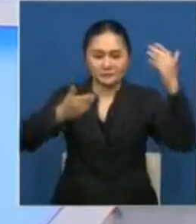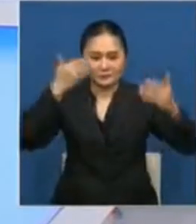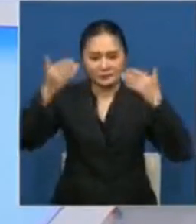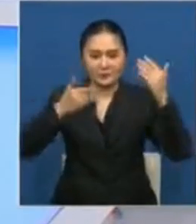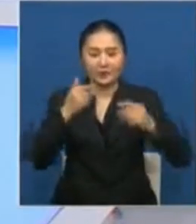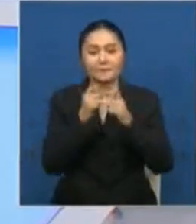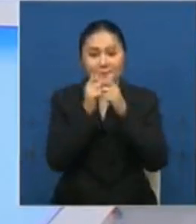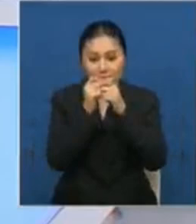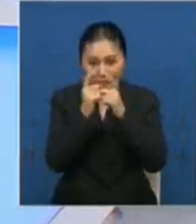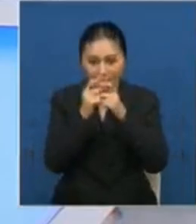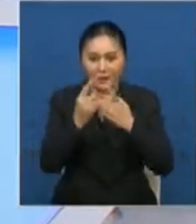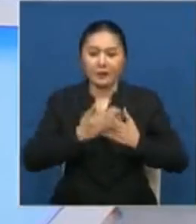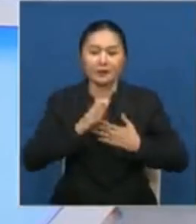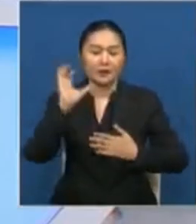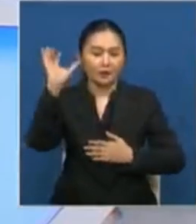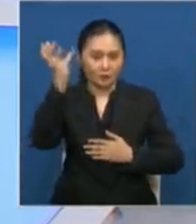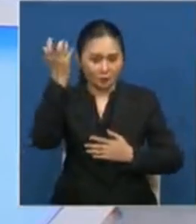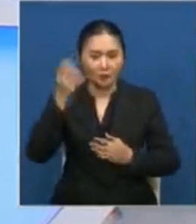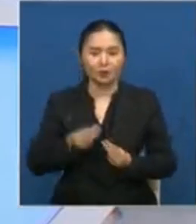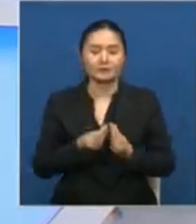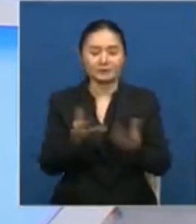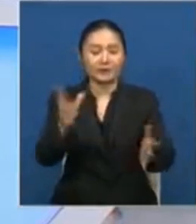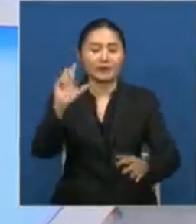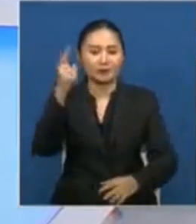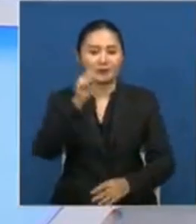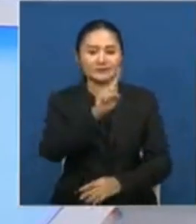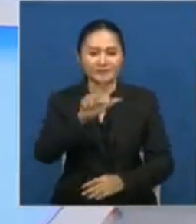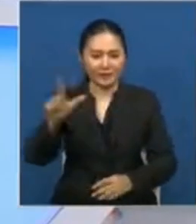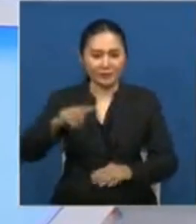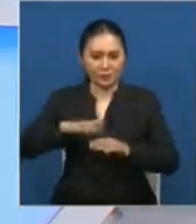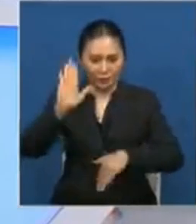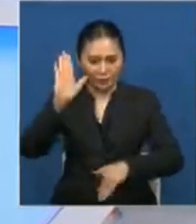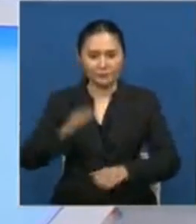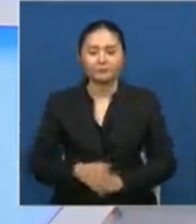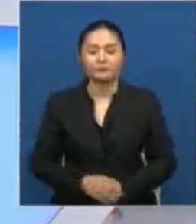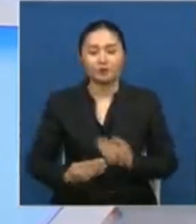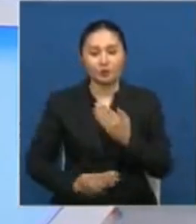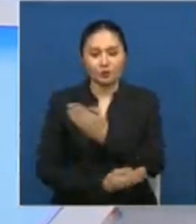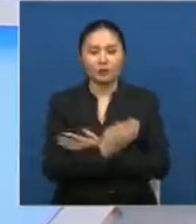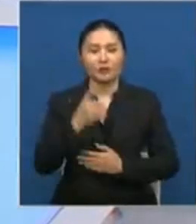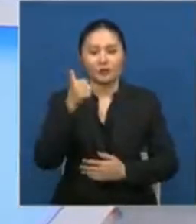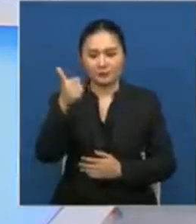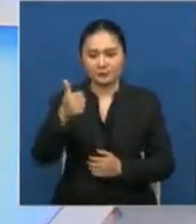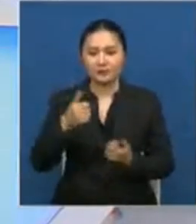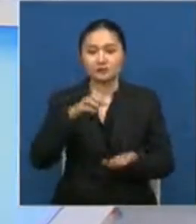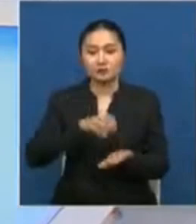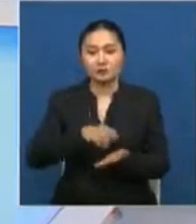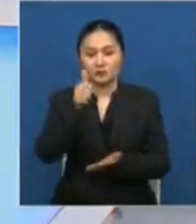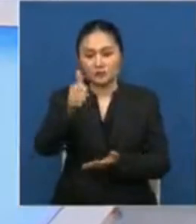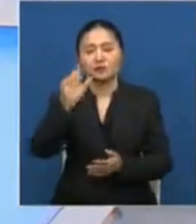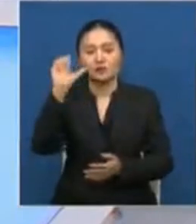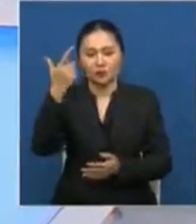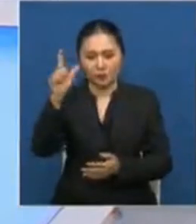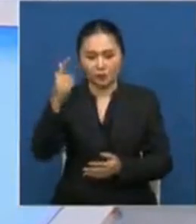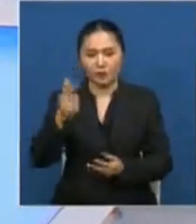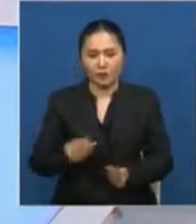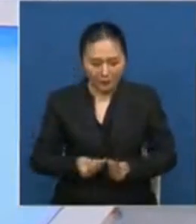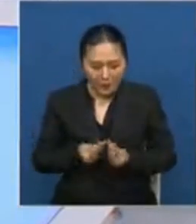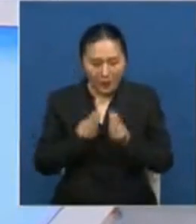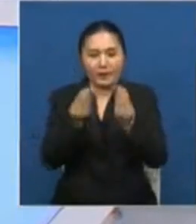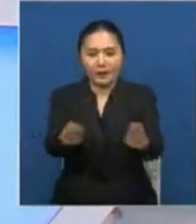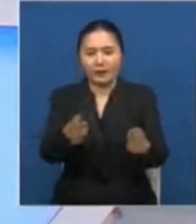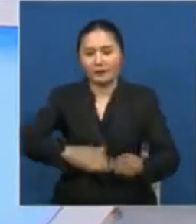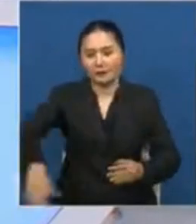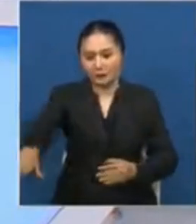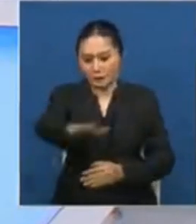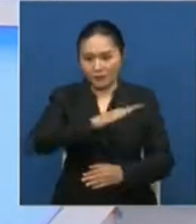าม่ารักโลกเป็นกองแจกทองเป็นล้านโอกาสดีๆกลับมาอีกครั้งนะคะโชคทองในตำนานมากองอยู่ตรงหน้า